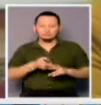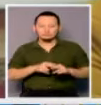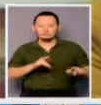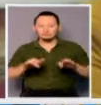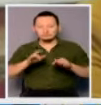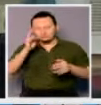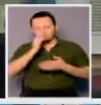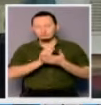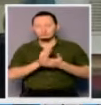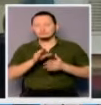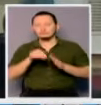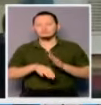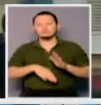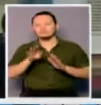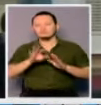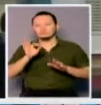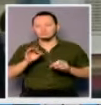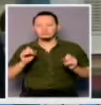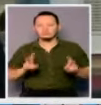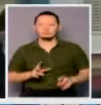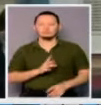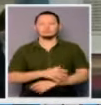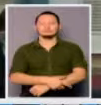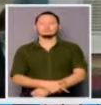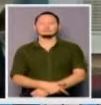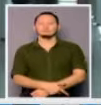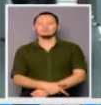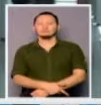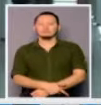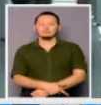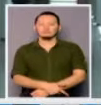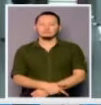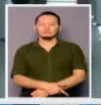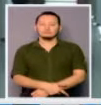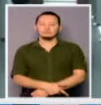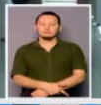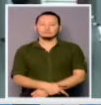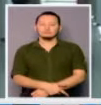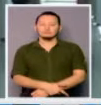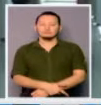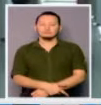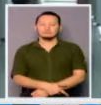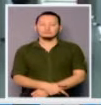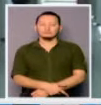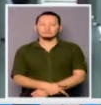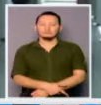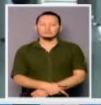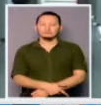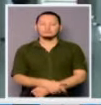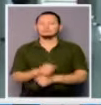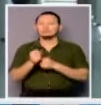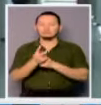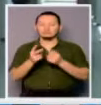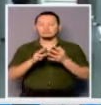саласының мамандары интерактивті форматта сабақ өткізді. Ауданда 19 ауылдық округ болатынса, сол 12-сі